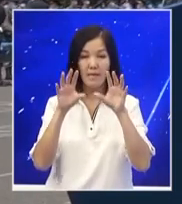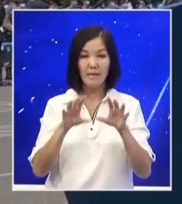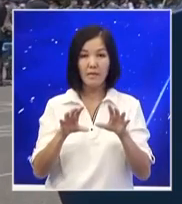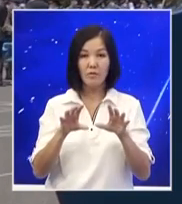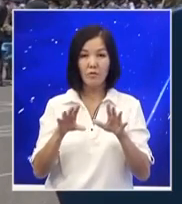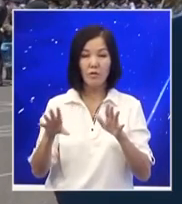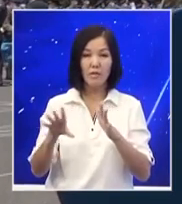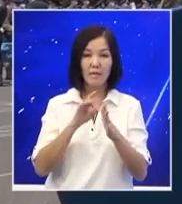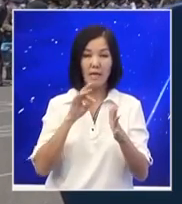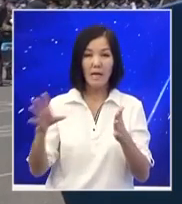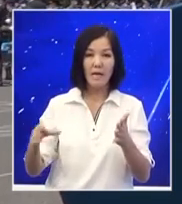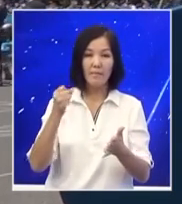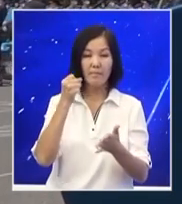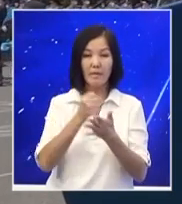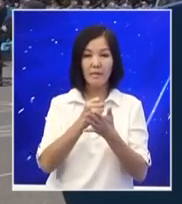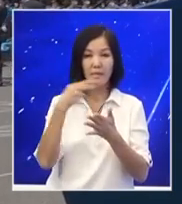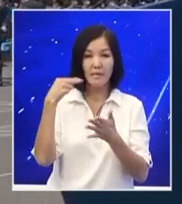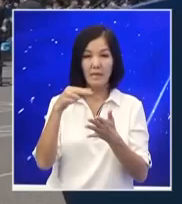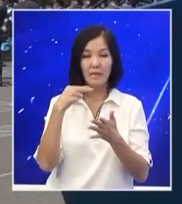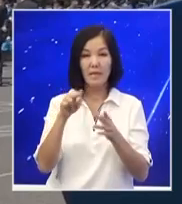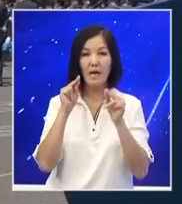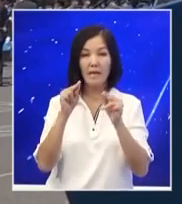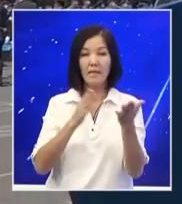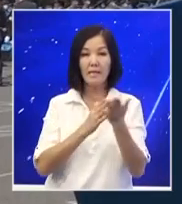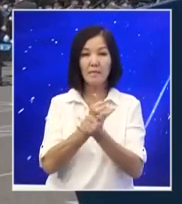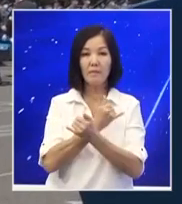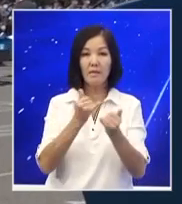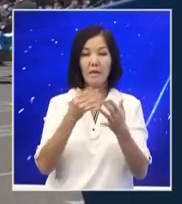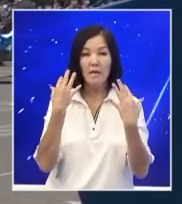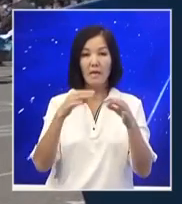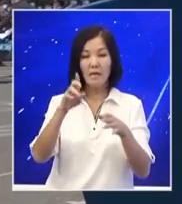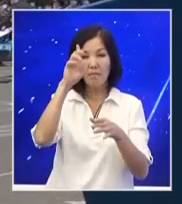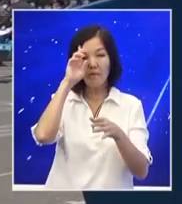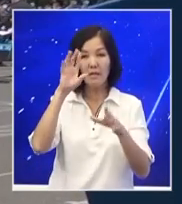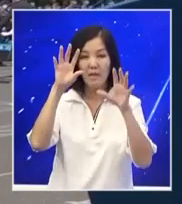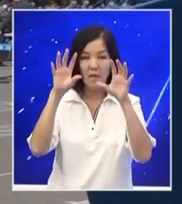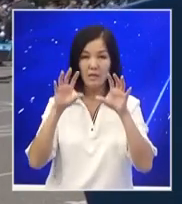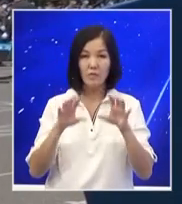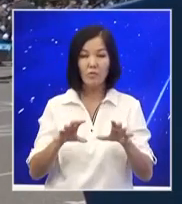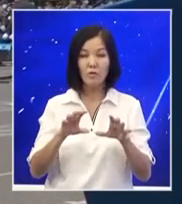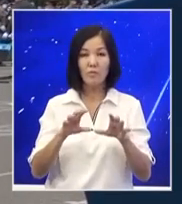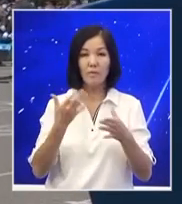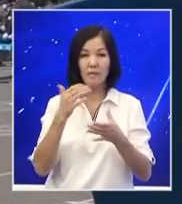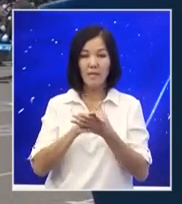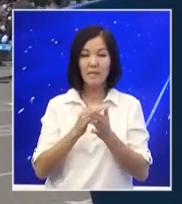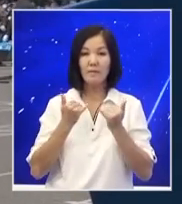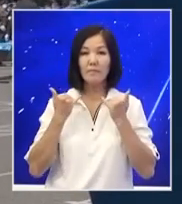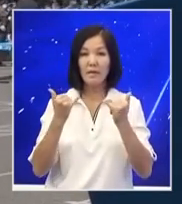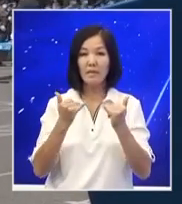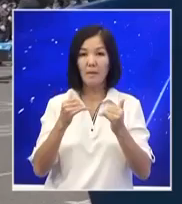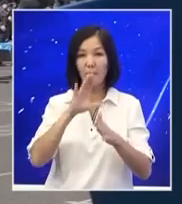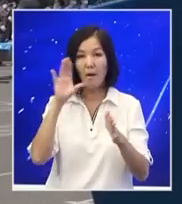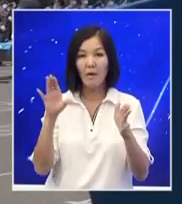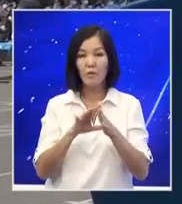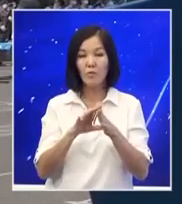президентіне ақтық демін алғанша адал болуға, өзімнің егеменді мемлекетімнің конституциясы мен заңдарын қастерлеп сақтауға салтанатты